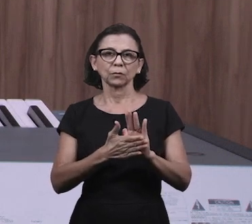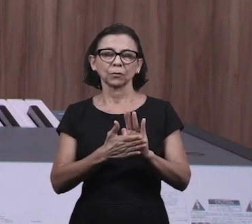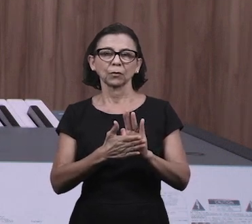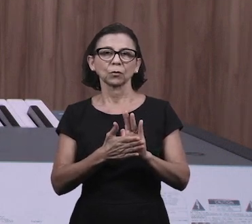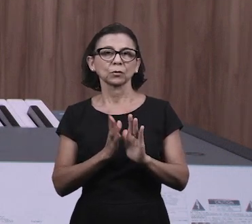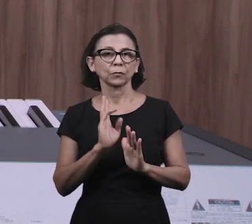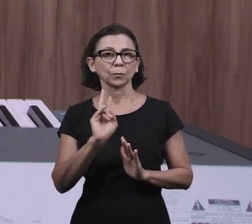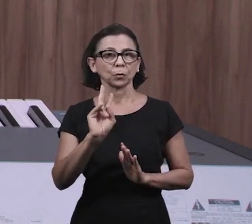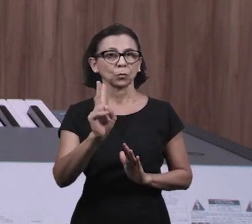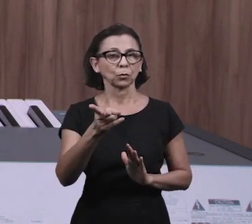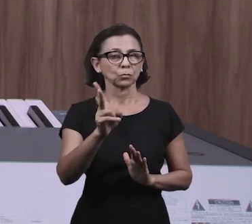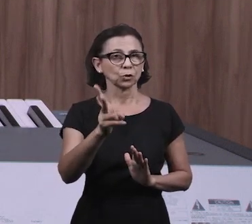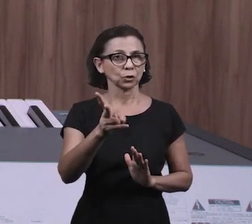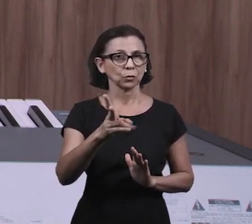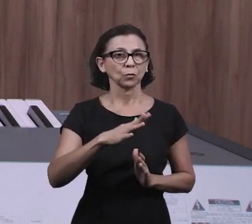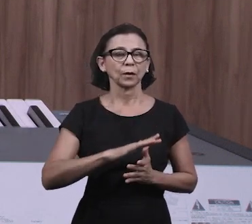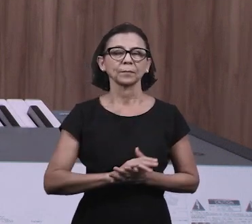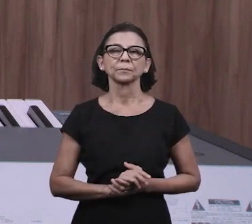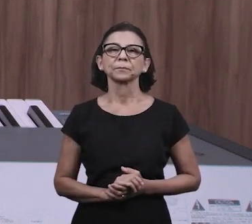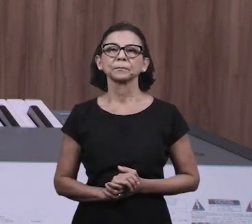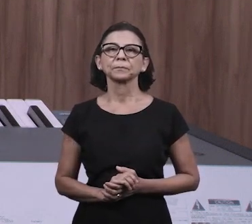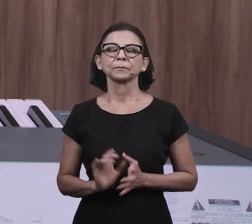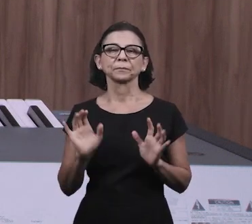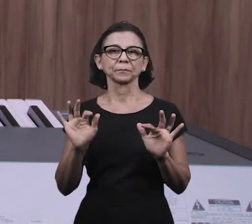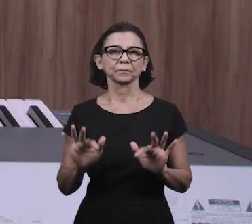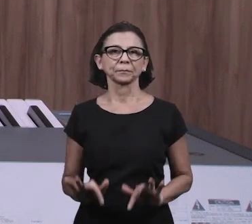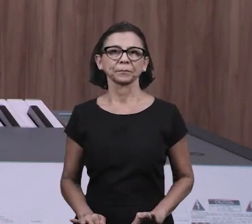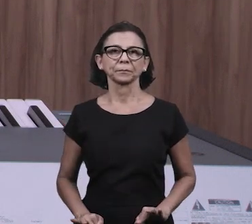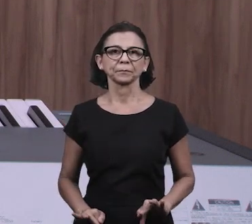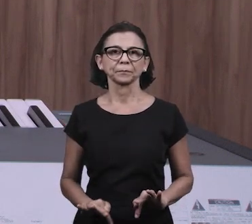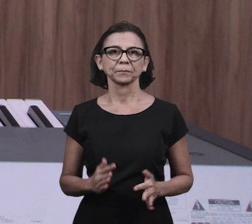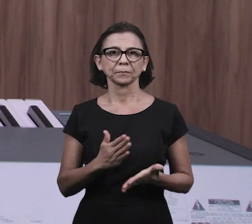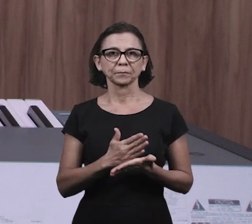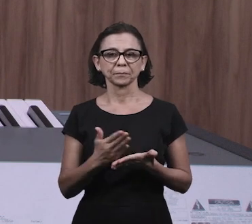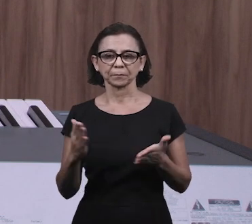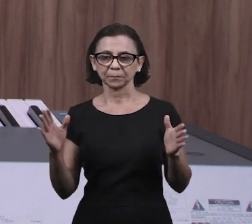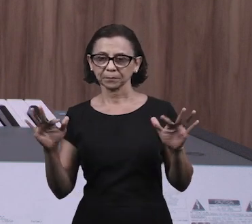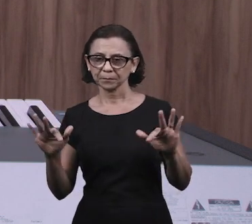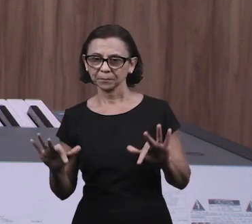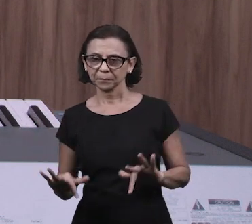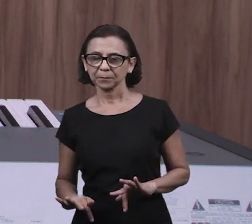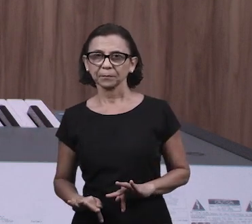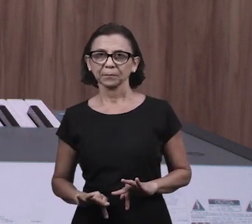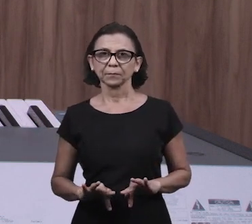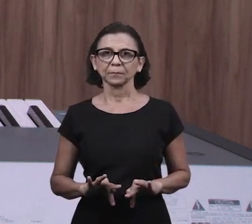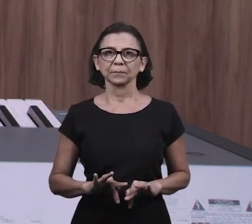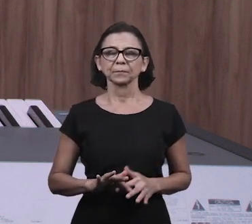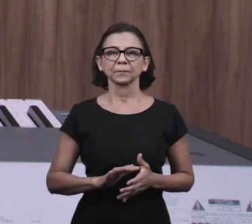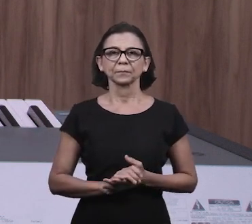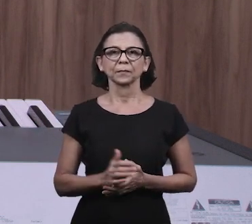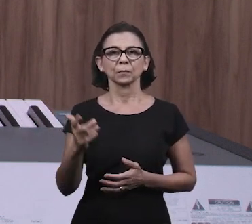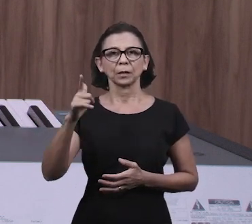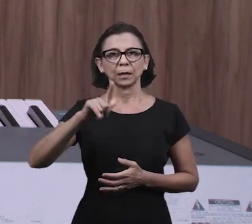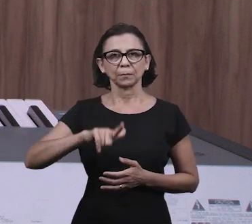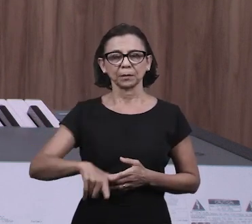la louange jusqu'à la moitié et suivre jusqu'à la fin. De la moitié vers la fin, nous allons faire 2 fois chaque phrase afin que vous